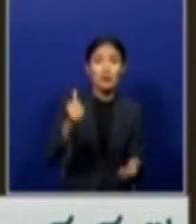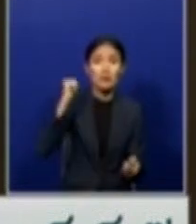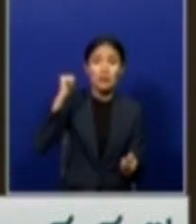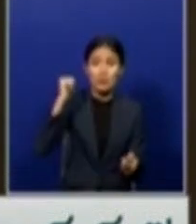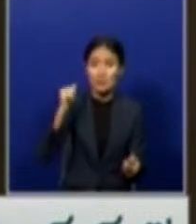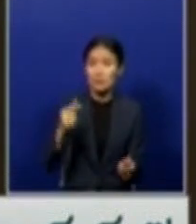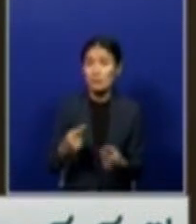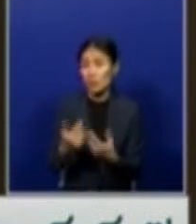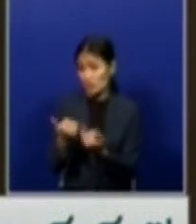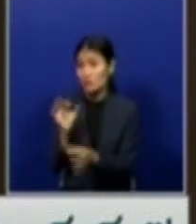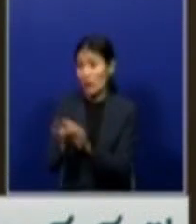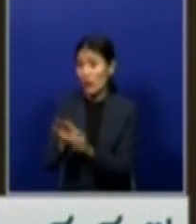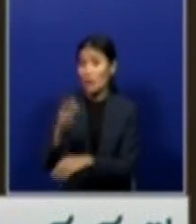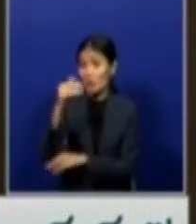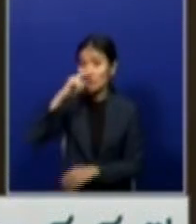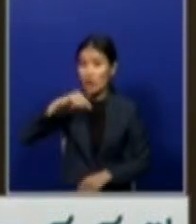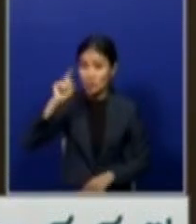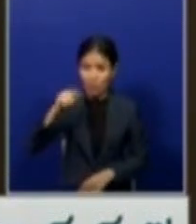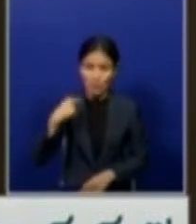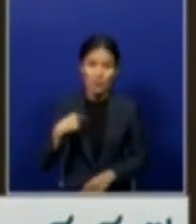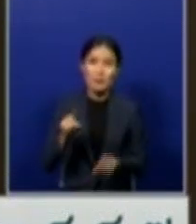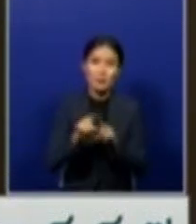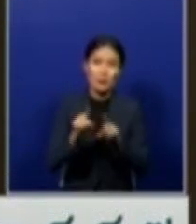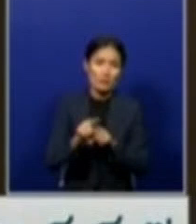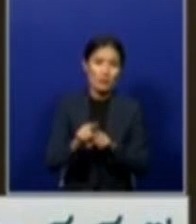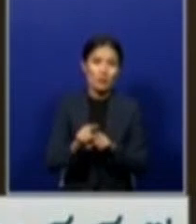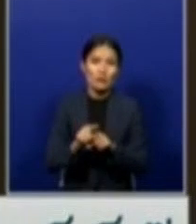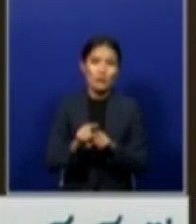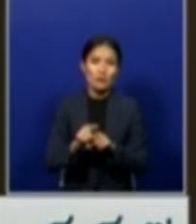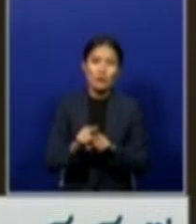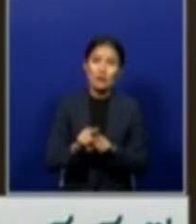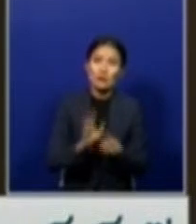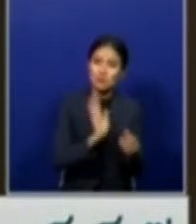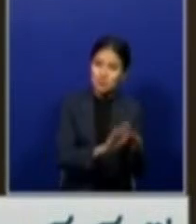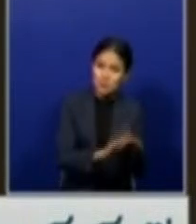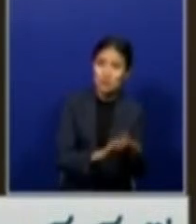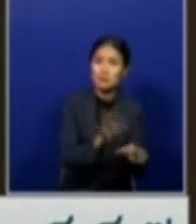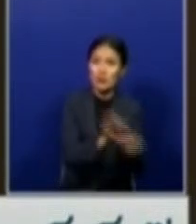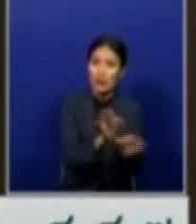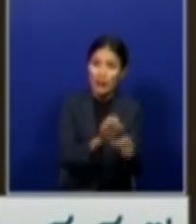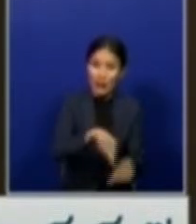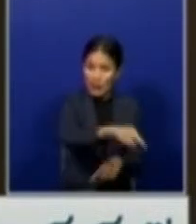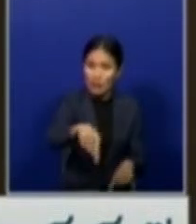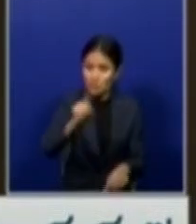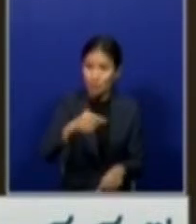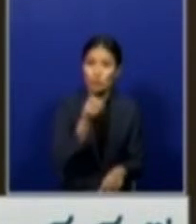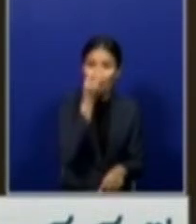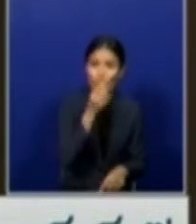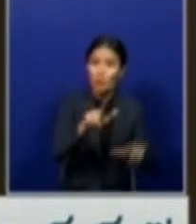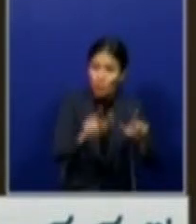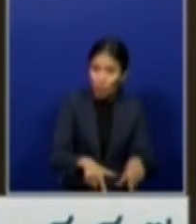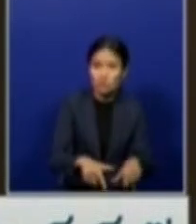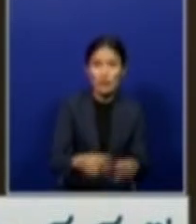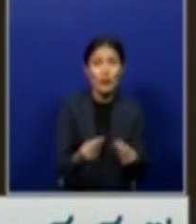บงก์พาณิชย์เนี่ยลดดอกเบี้ยให้กับรายย่อยตามไปด้วยนะครับอาจจะถึงขั้นต้องไปคุมดอกเบี้ยส่วนต่างนะครับ